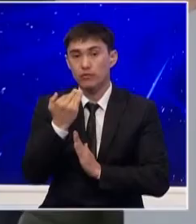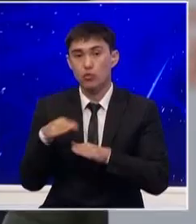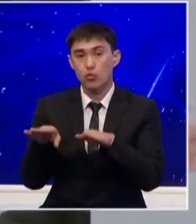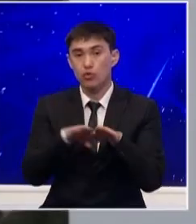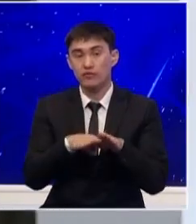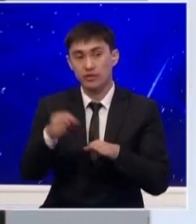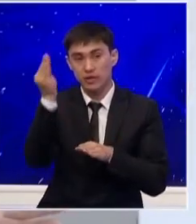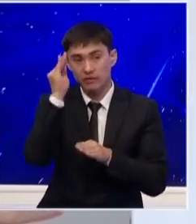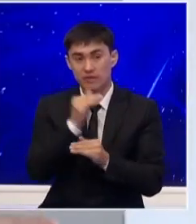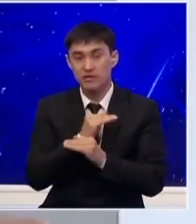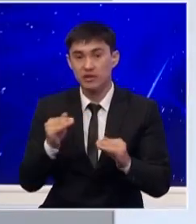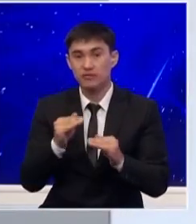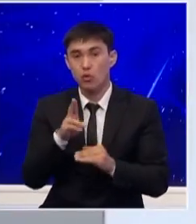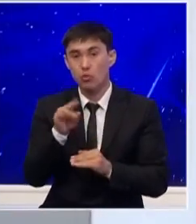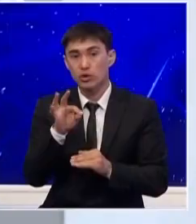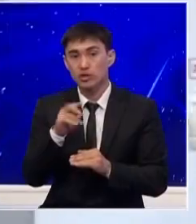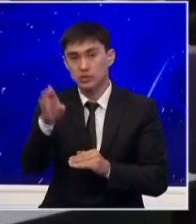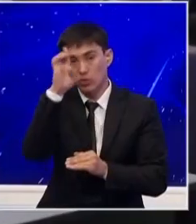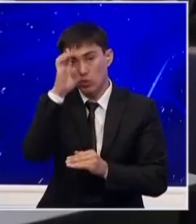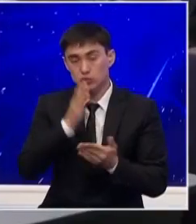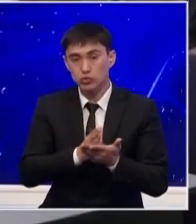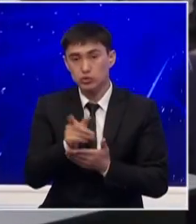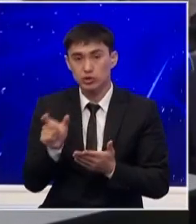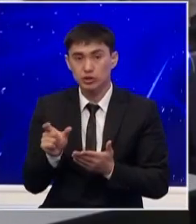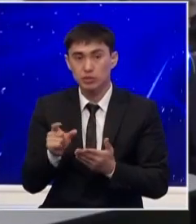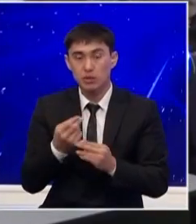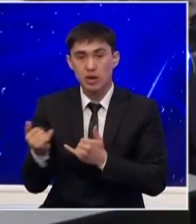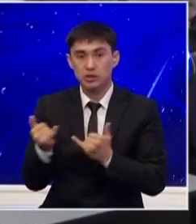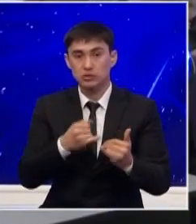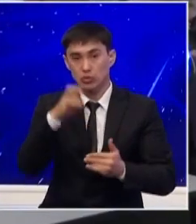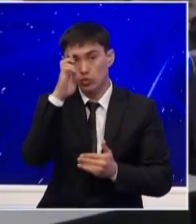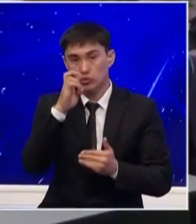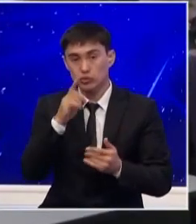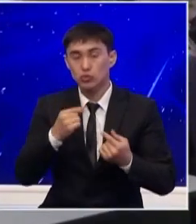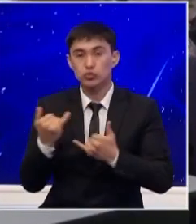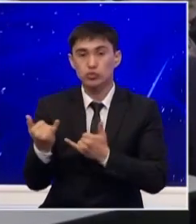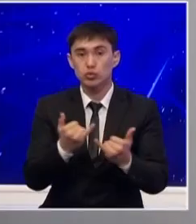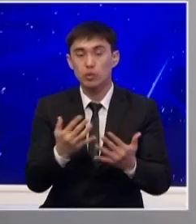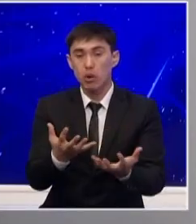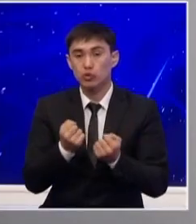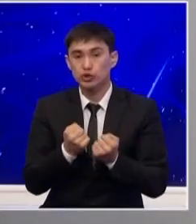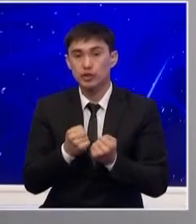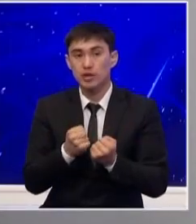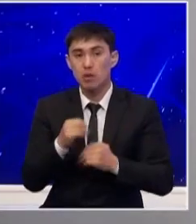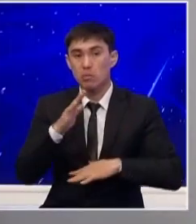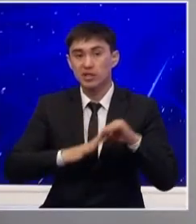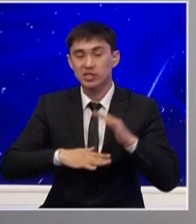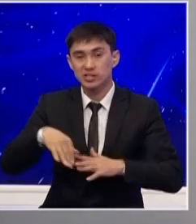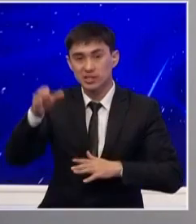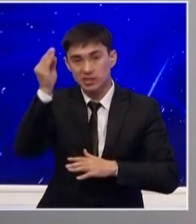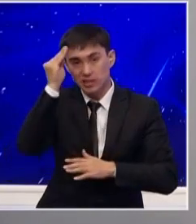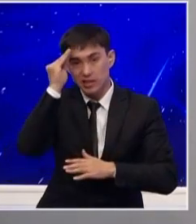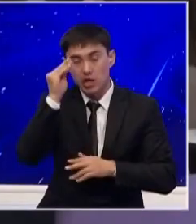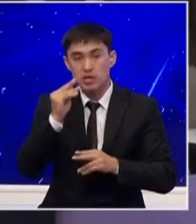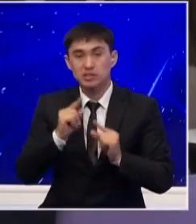уровня навыков эффективных коммуникаций государственных служащих при оказании государственных услуг и получении практических знаний. К